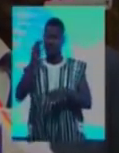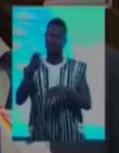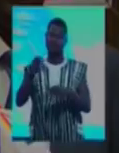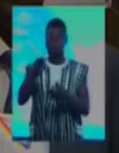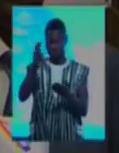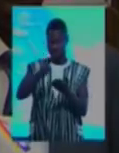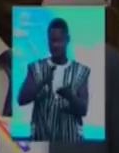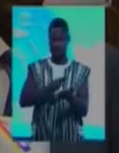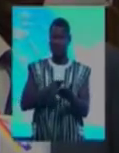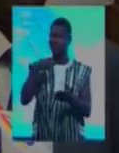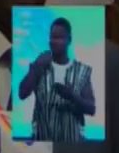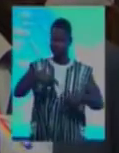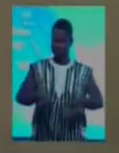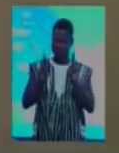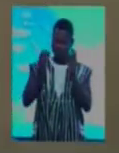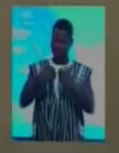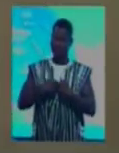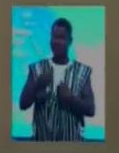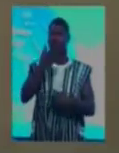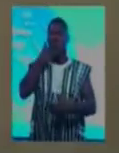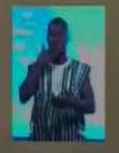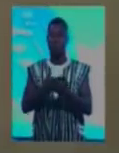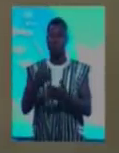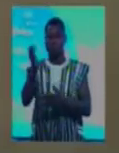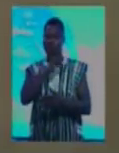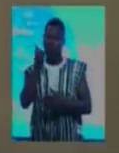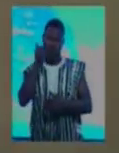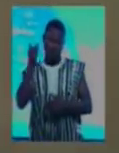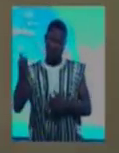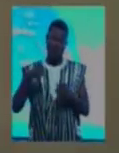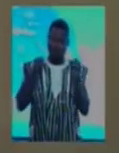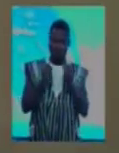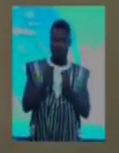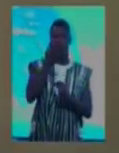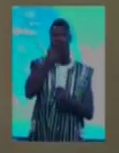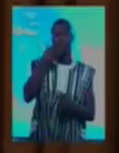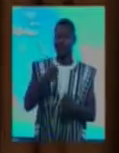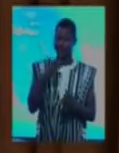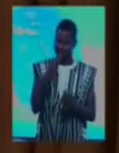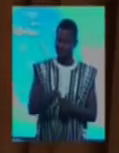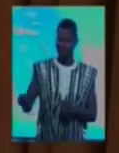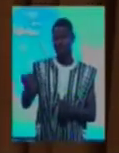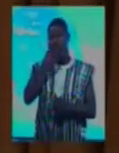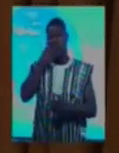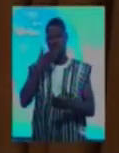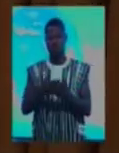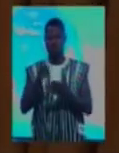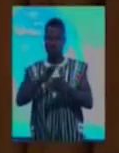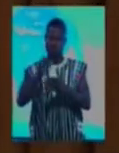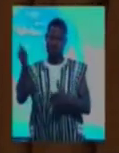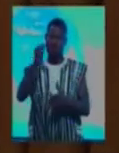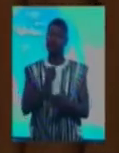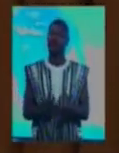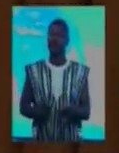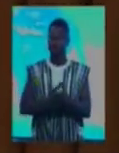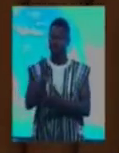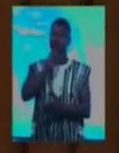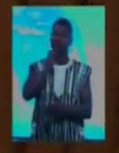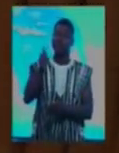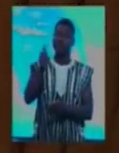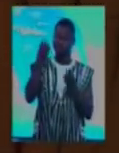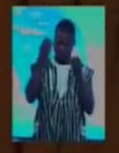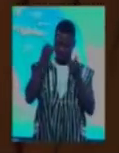une bonne climatisation, des appareils de meilleure qualité et qui sont moins énergétivores, nous